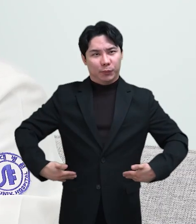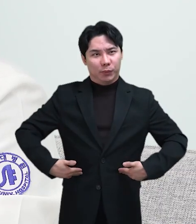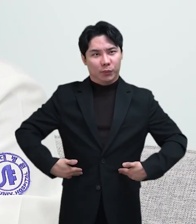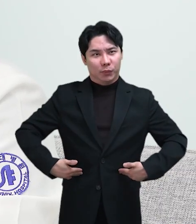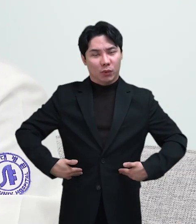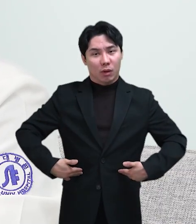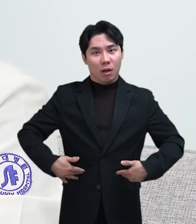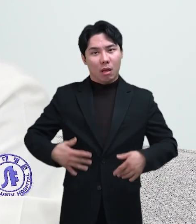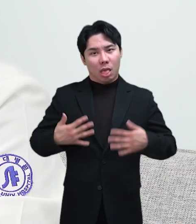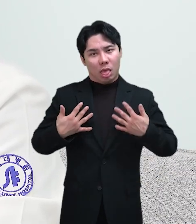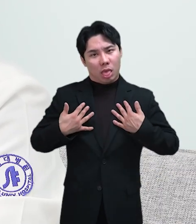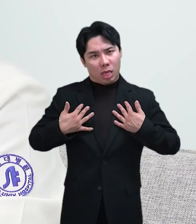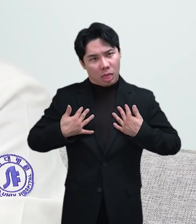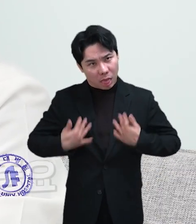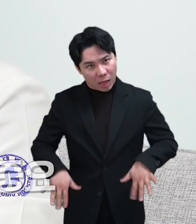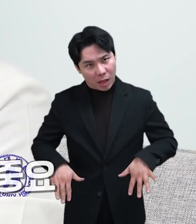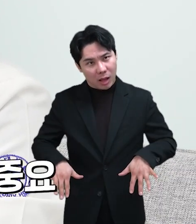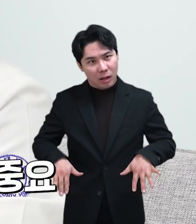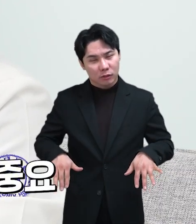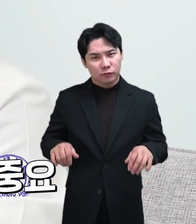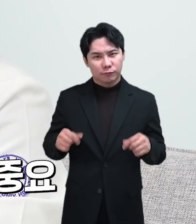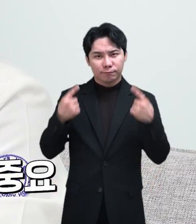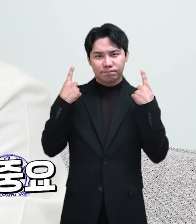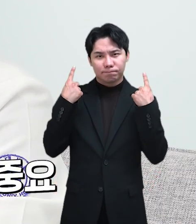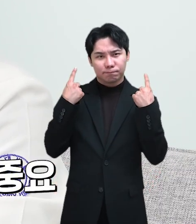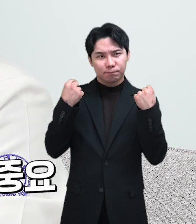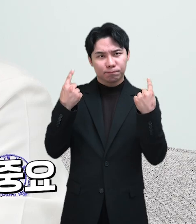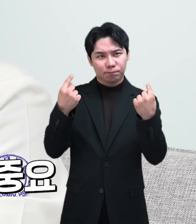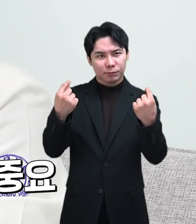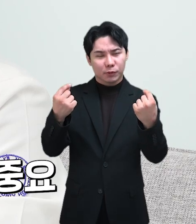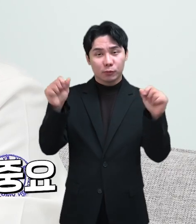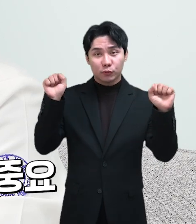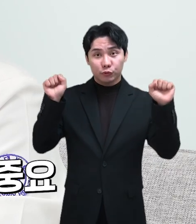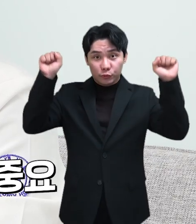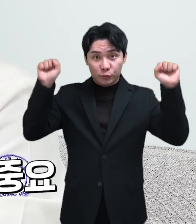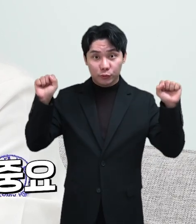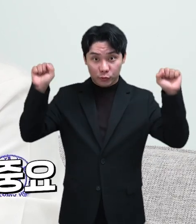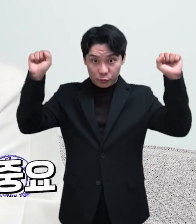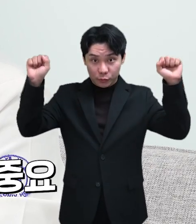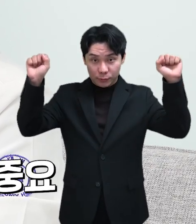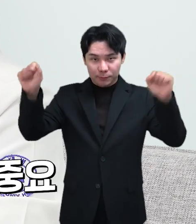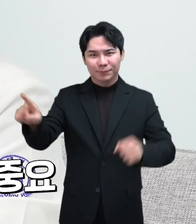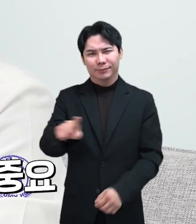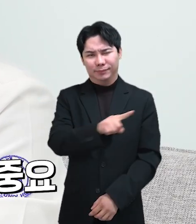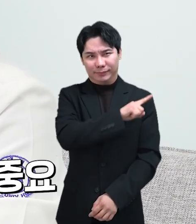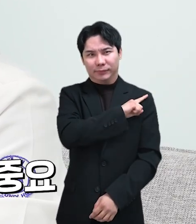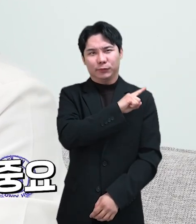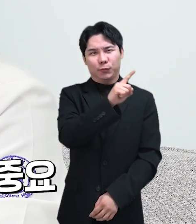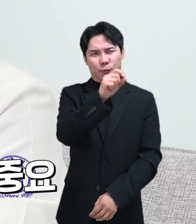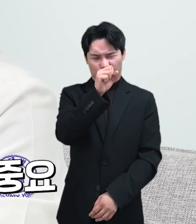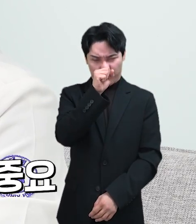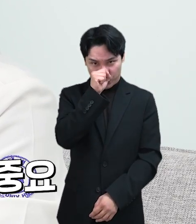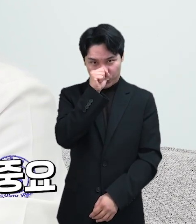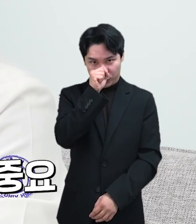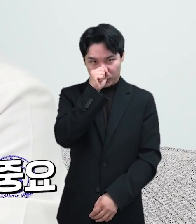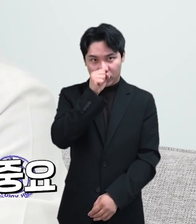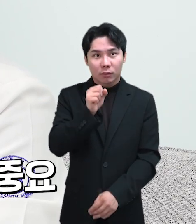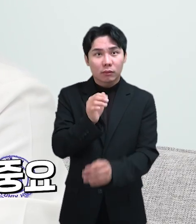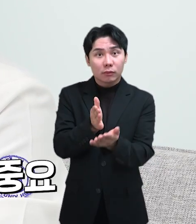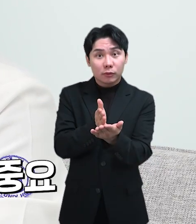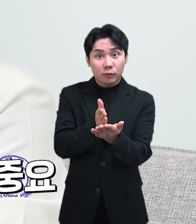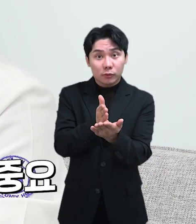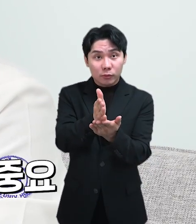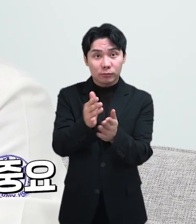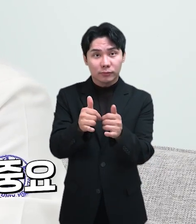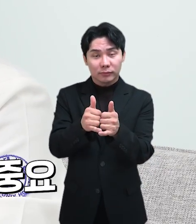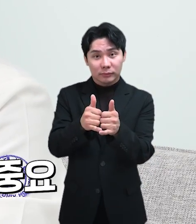자신의 상태를 잘 파악하고 자기가 할 수 있는 것과 할 수 없는 것을 잘 구분해서 적당한 강도의 규칙적인 운동을 하는